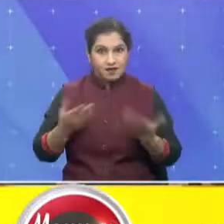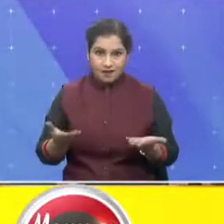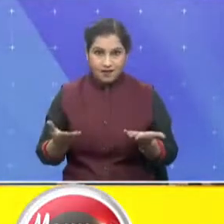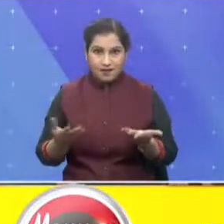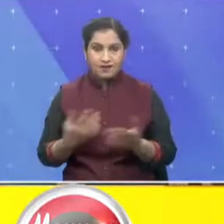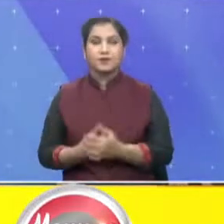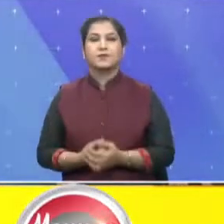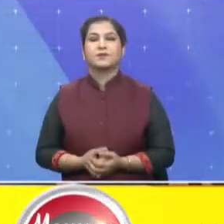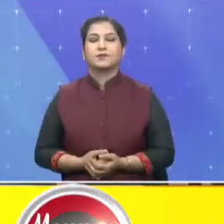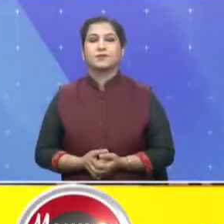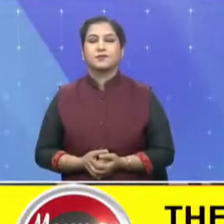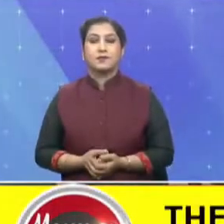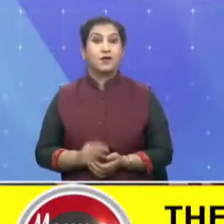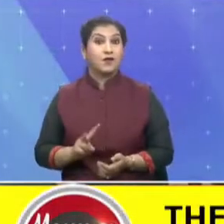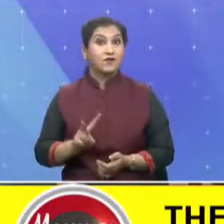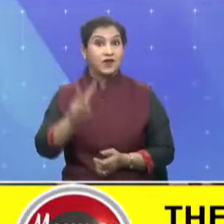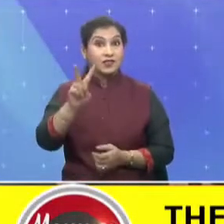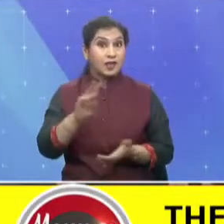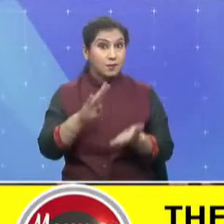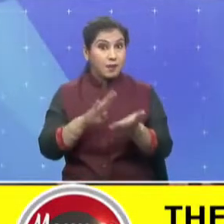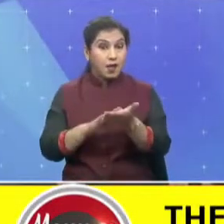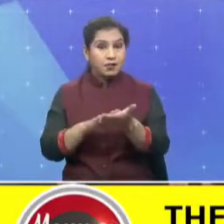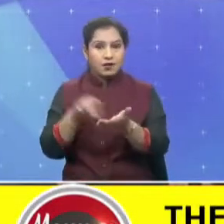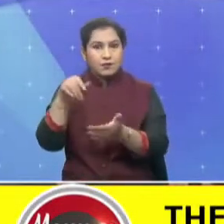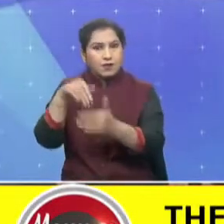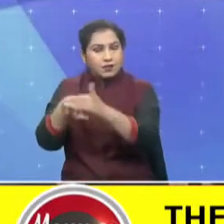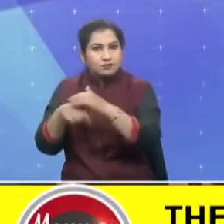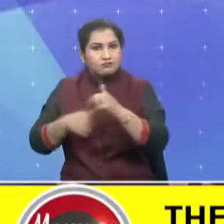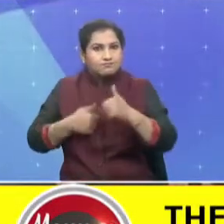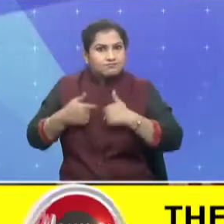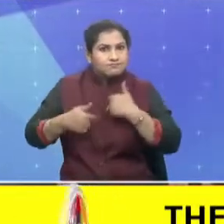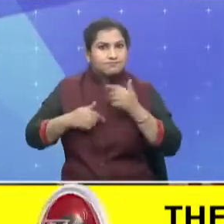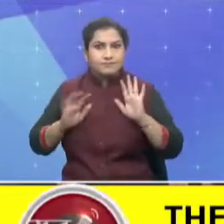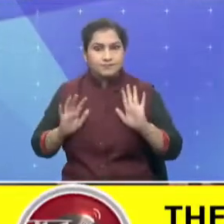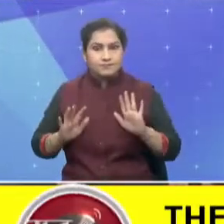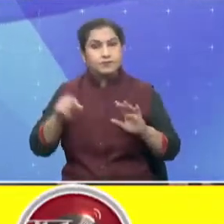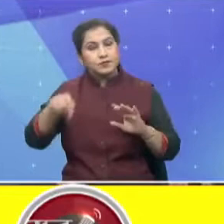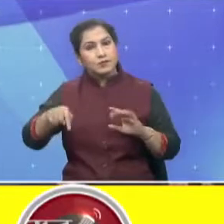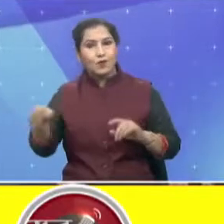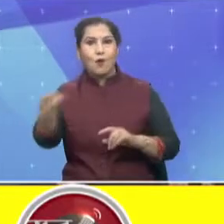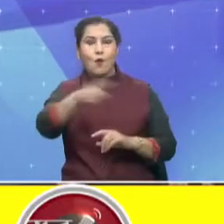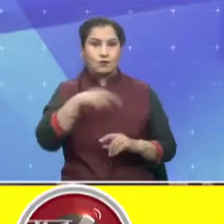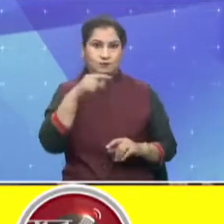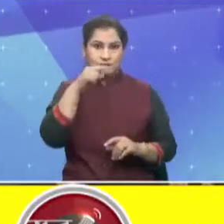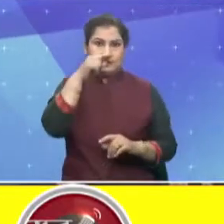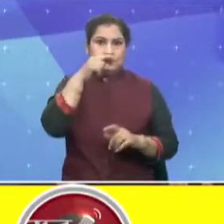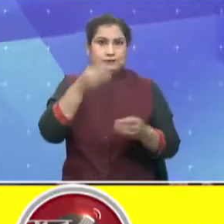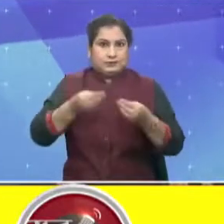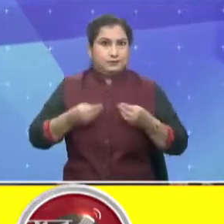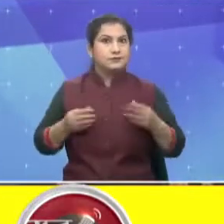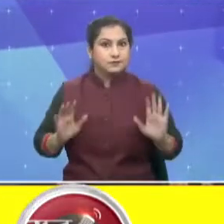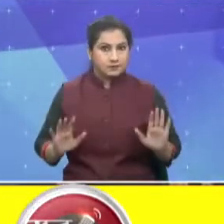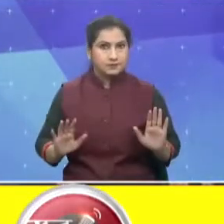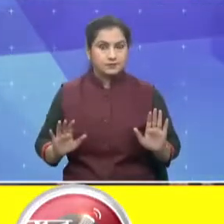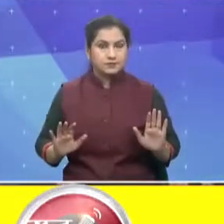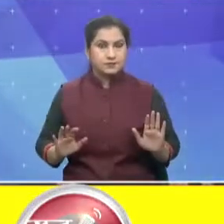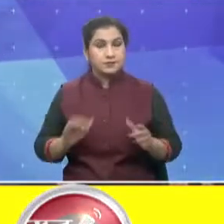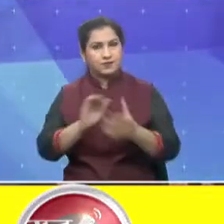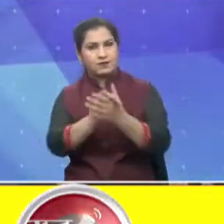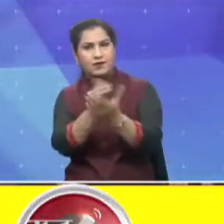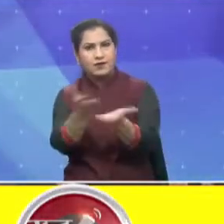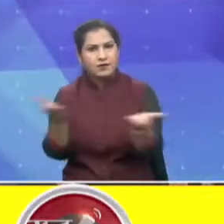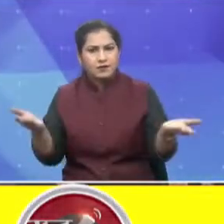होगी। वंदे मातरम में जो भाव निहित है वो हमें गर्व और जोश से भर देता है।